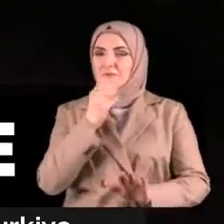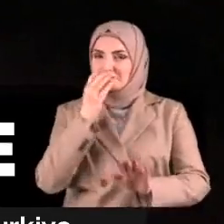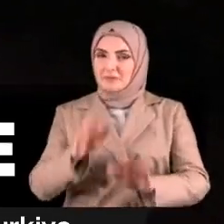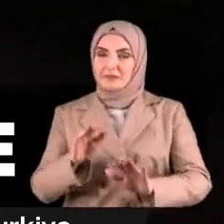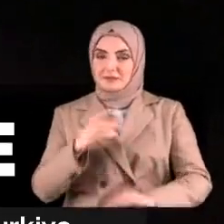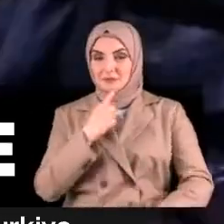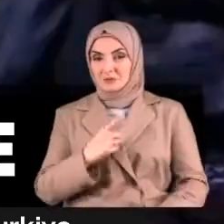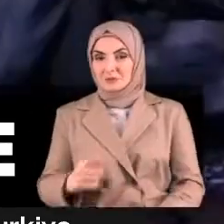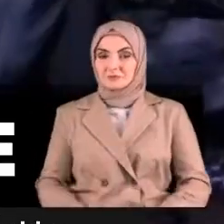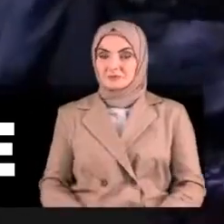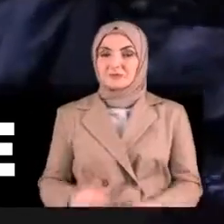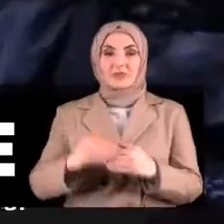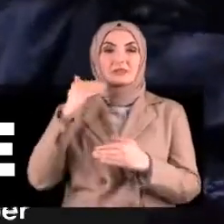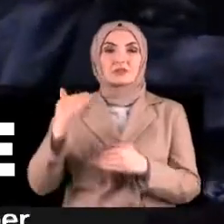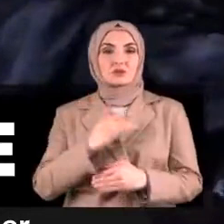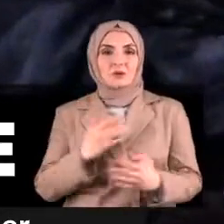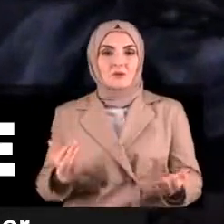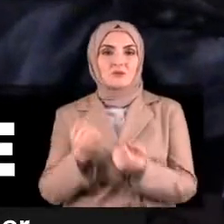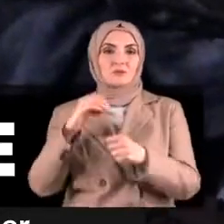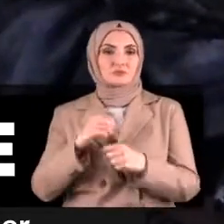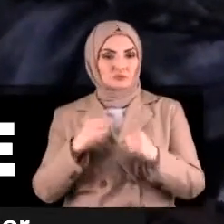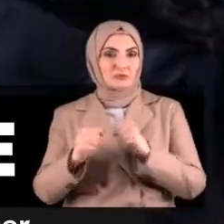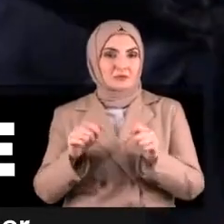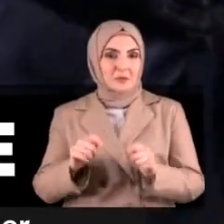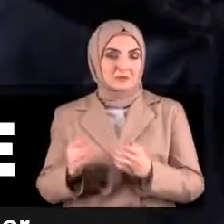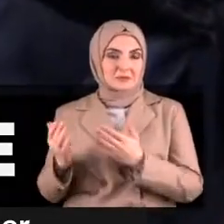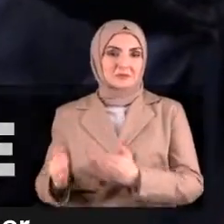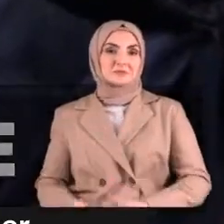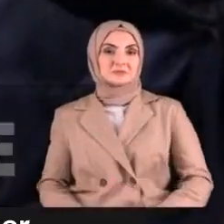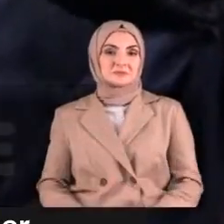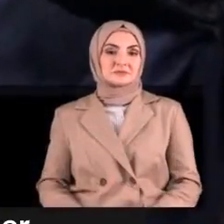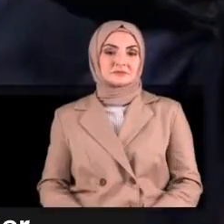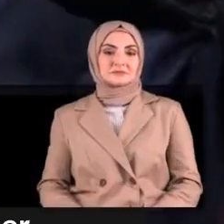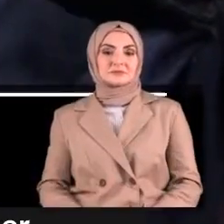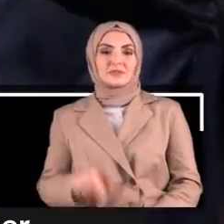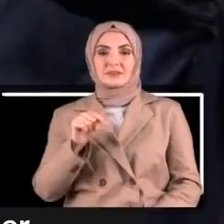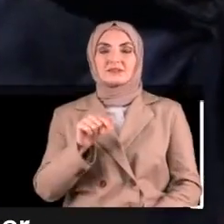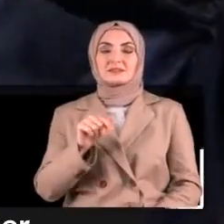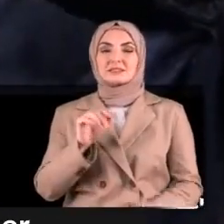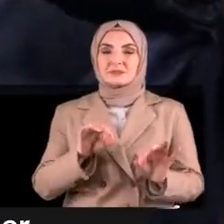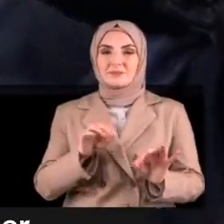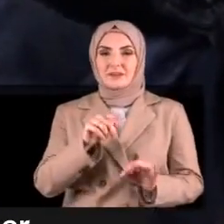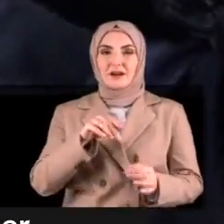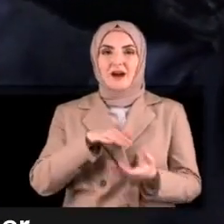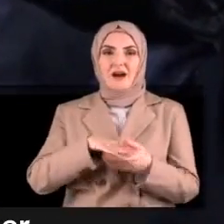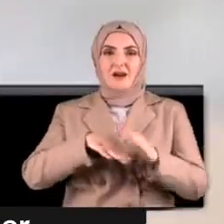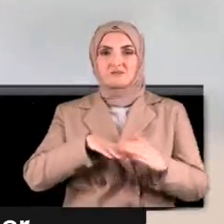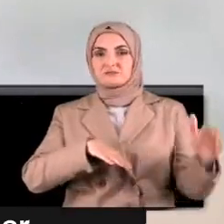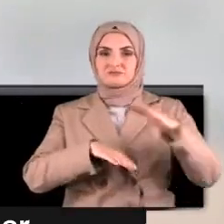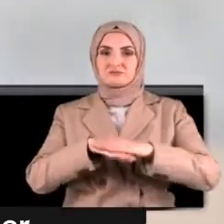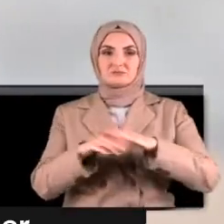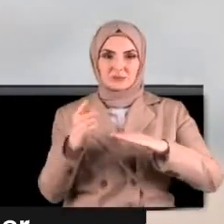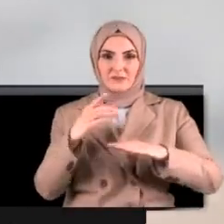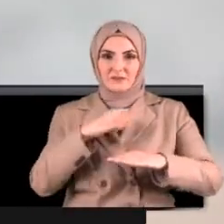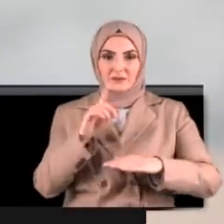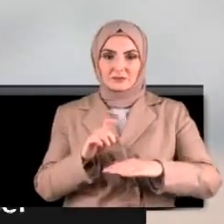Dışarıdaysa can kurtarmak için mücadele ettiler. Seni burada bırakmayacağım. Şu an ayağına basınç yapan bir şey var mı? Abi sen de nasılsın? Ayakkabı